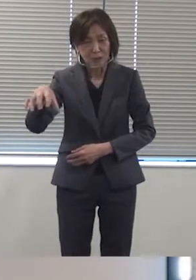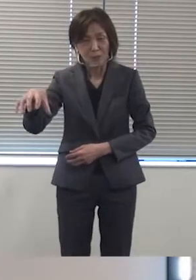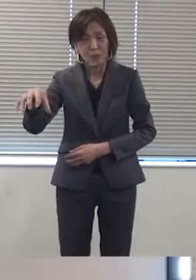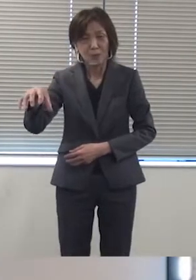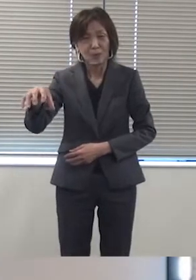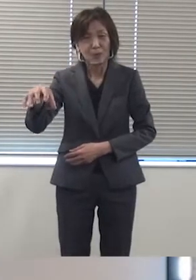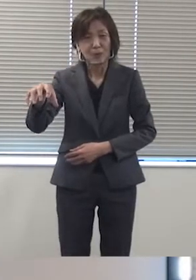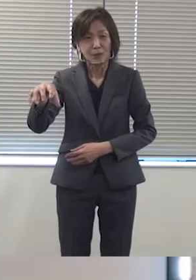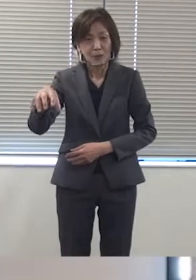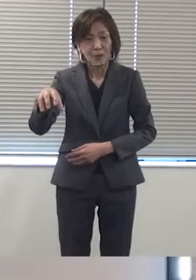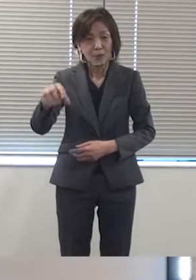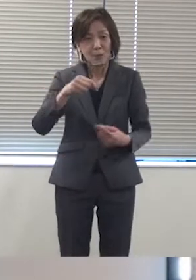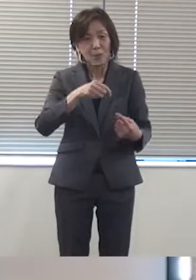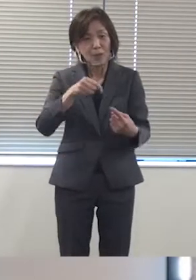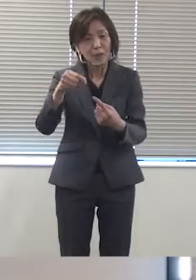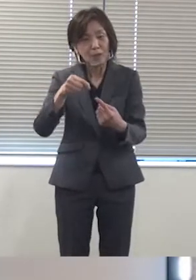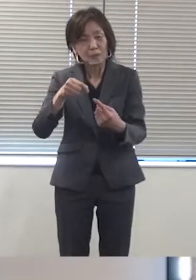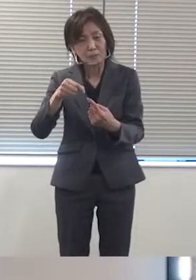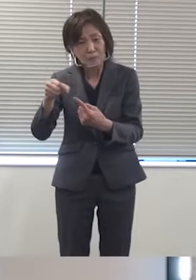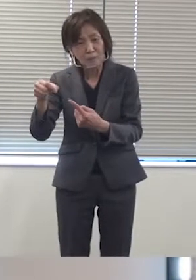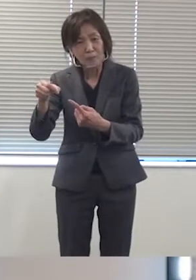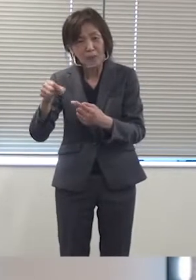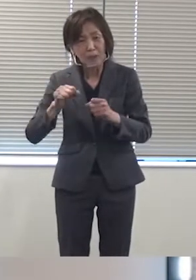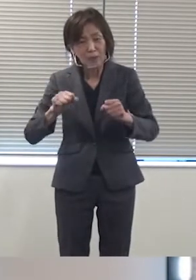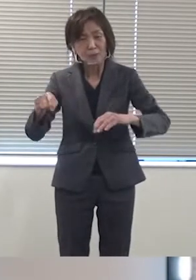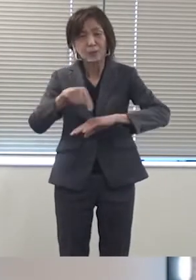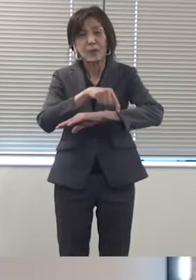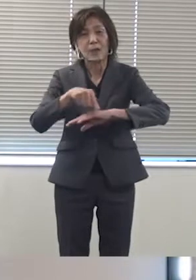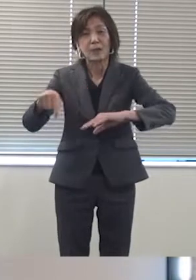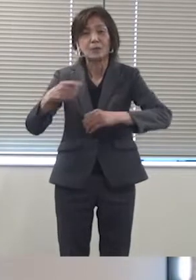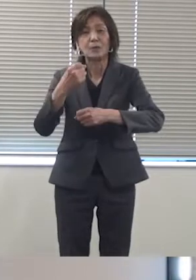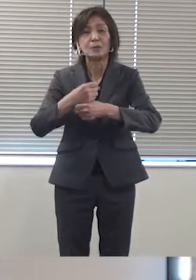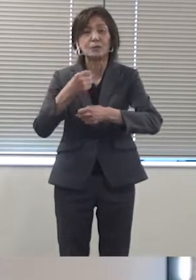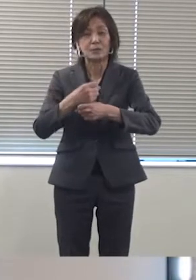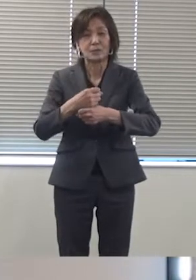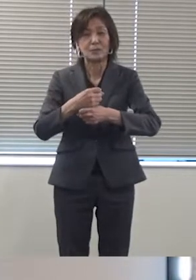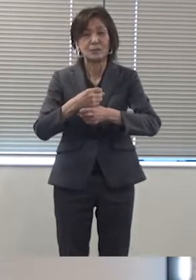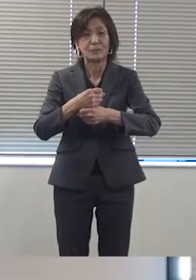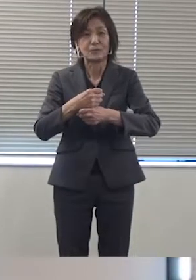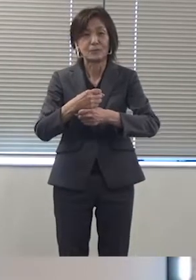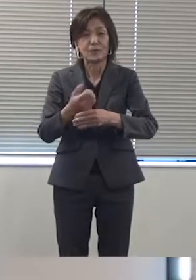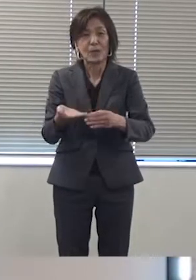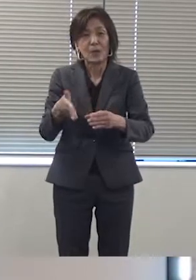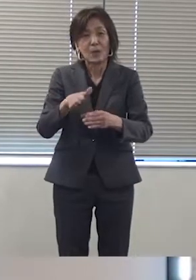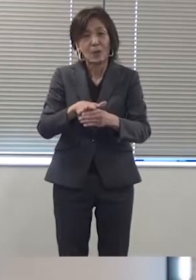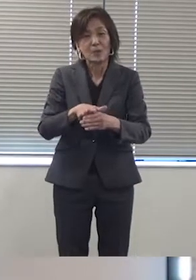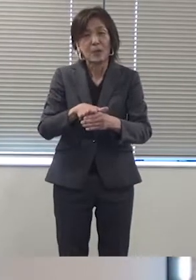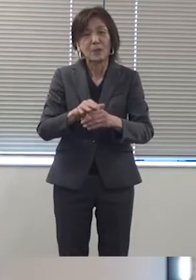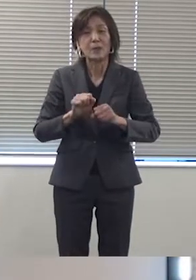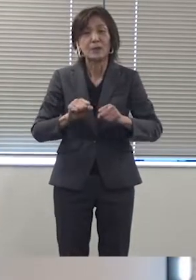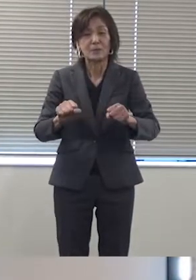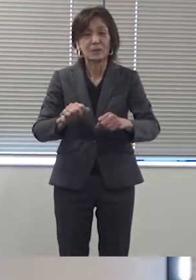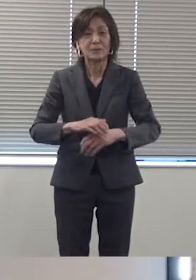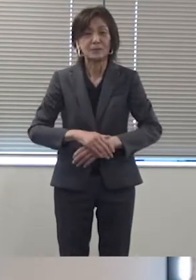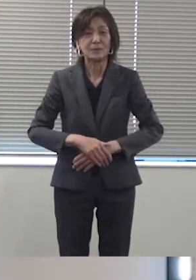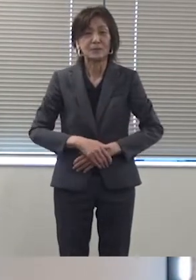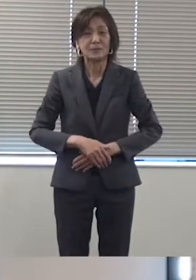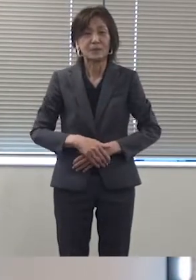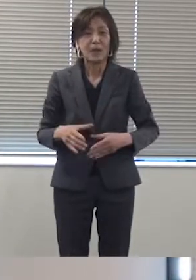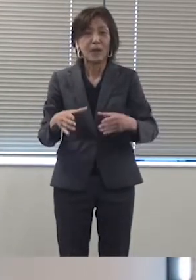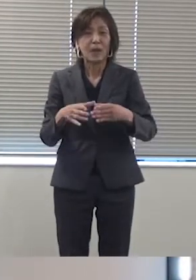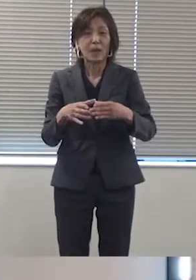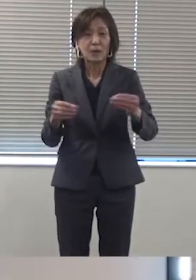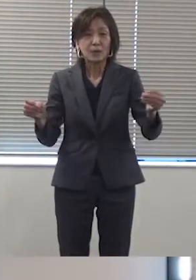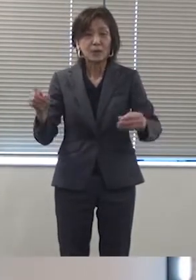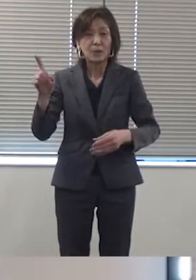を作るということになりますので、補正を組んでおります。今、国の方でもですね、